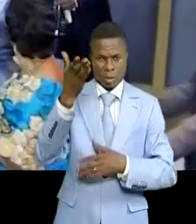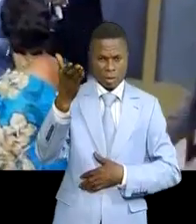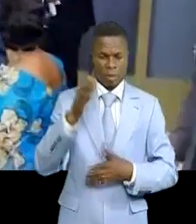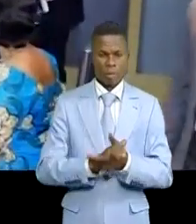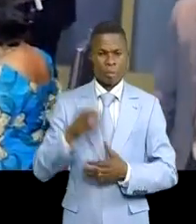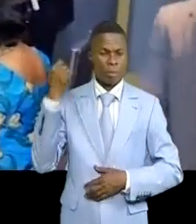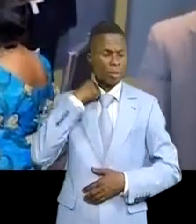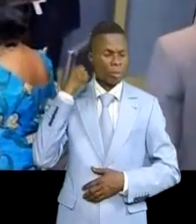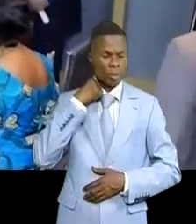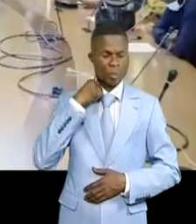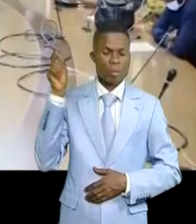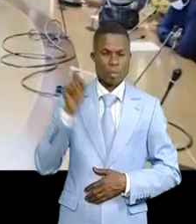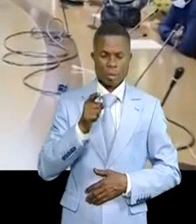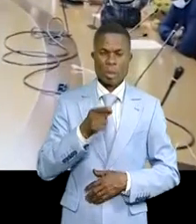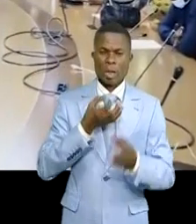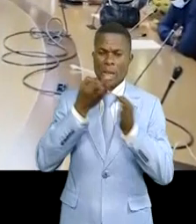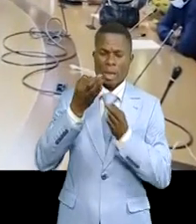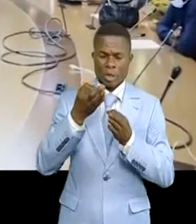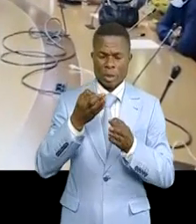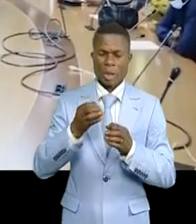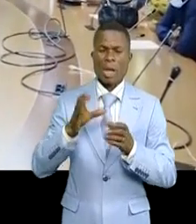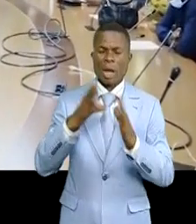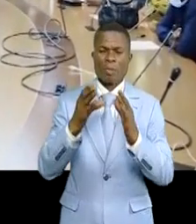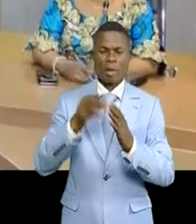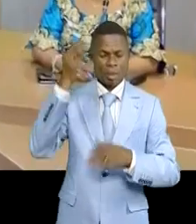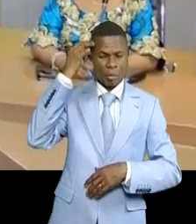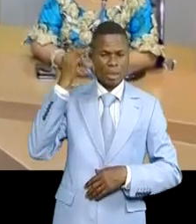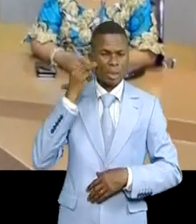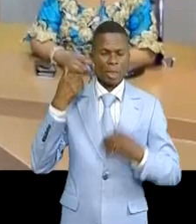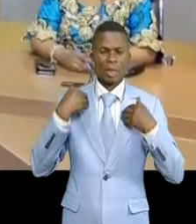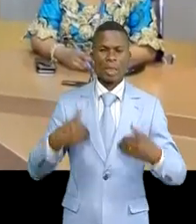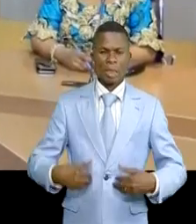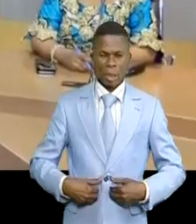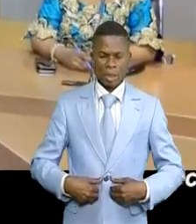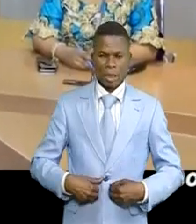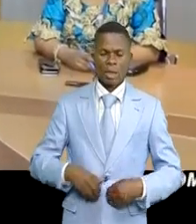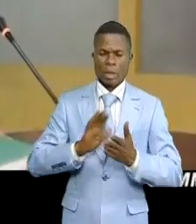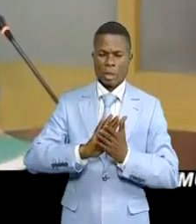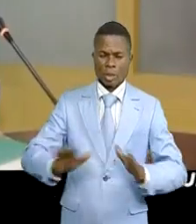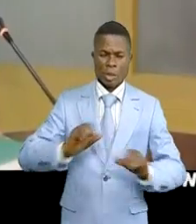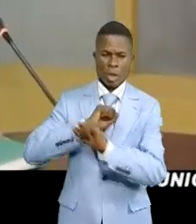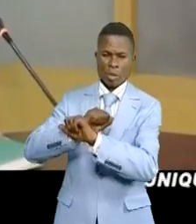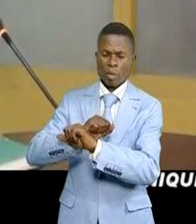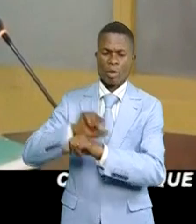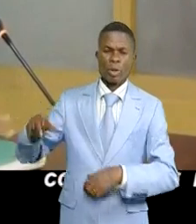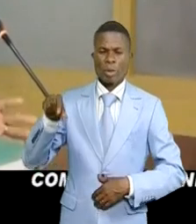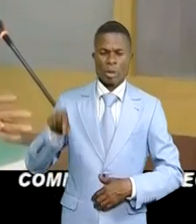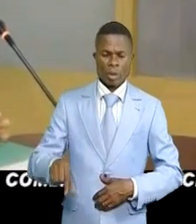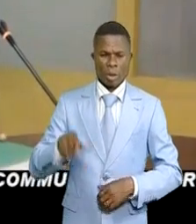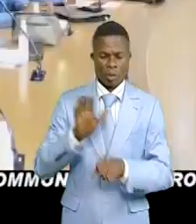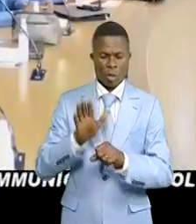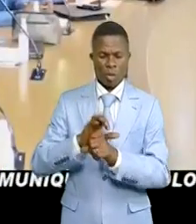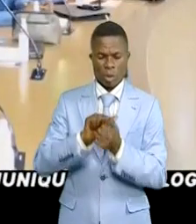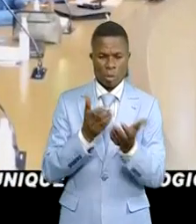médecins sont venus partager leurs expériences avec le ministre de la Santé publique, Hygiène et Prévention, Jean-Jacques Mbungani, sur plusieurs